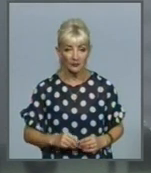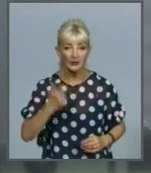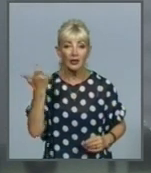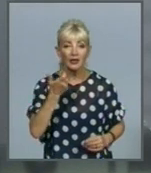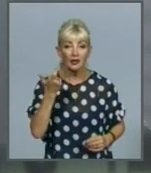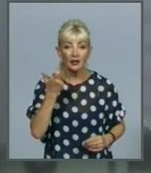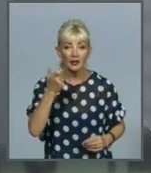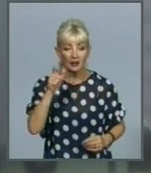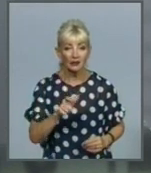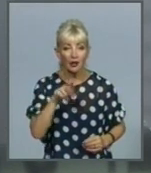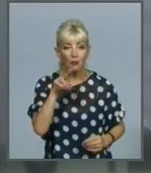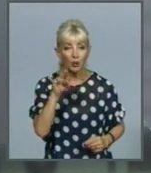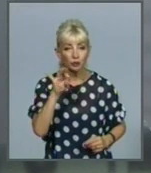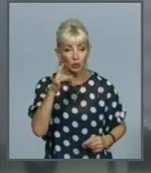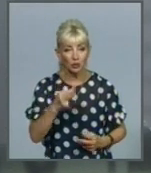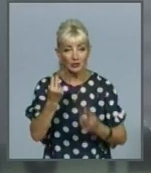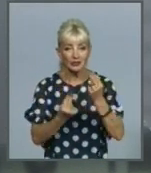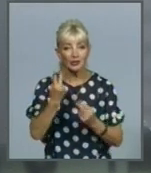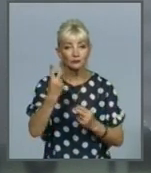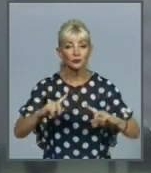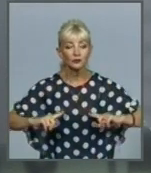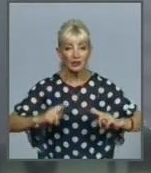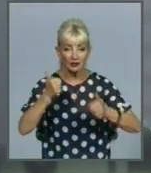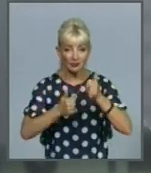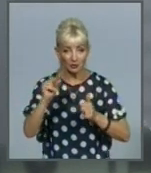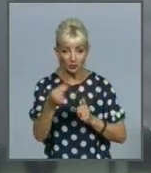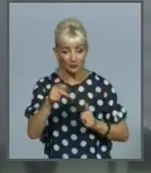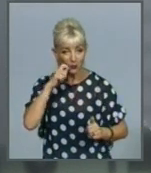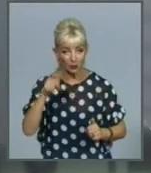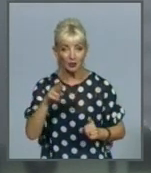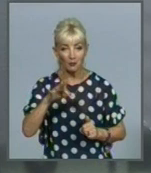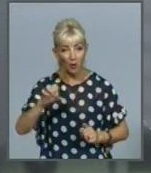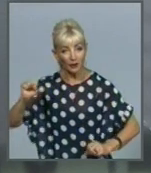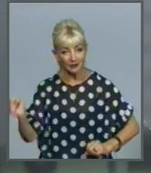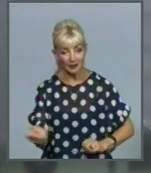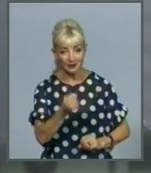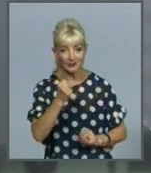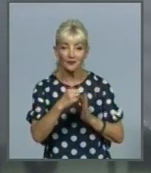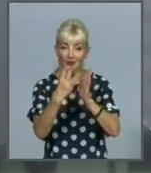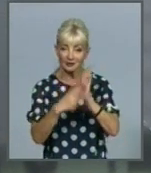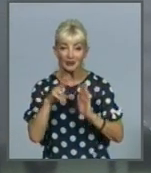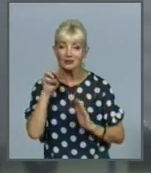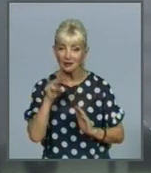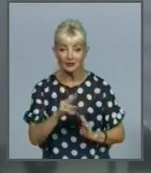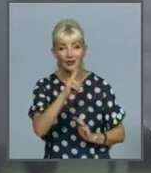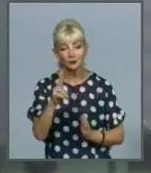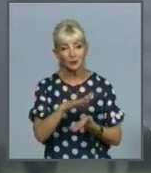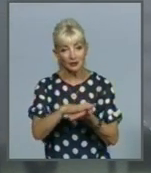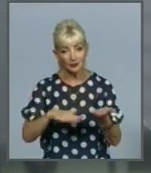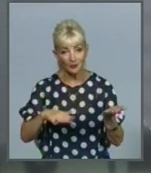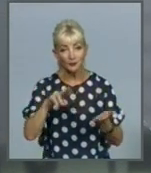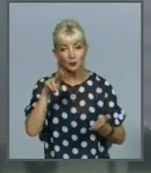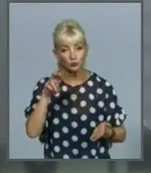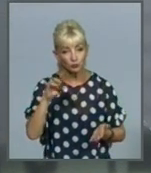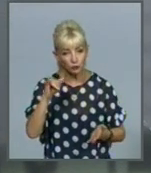Харьковчанин Артем Подорожный сыграет в 2 финальных матчах чемпионата Украины по теннису в категории 18 лет, который продолжается в Буче.